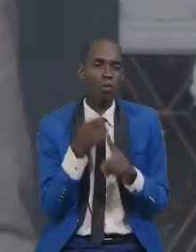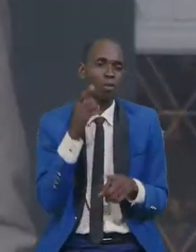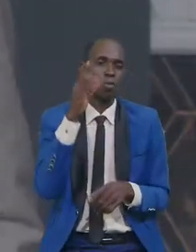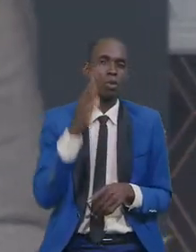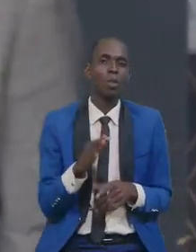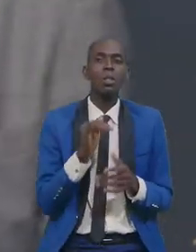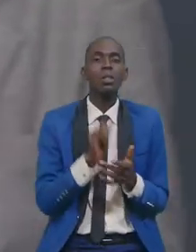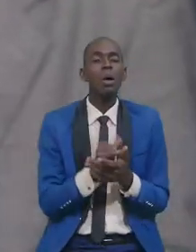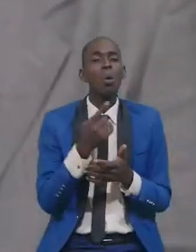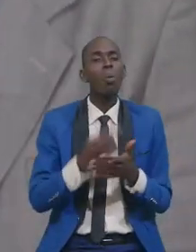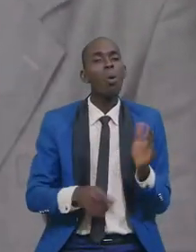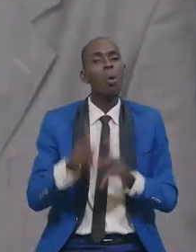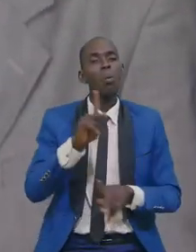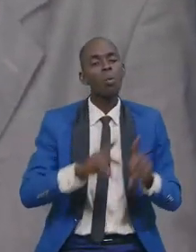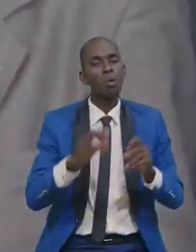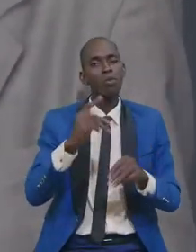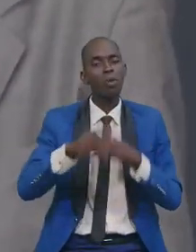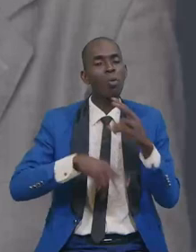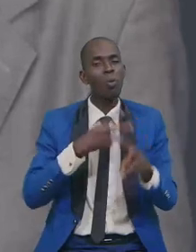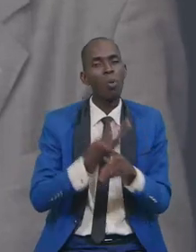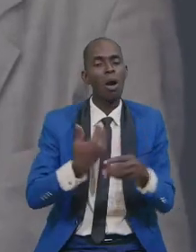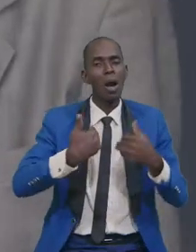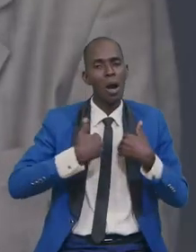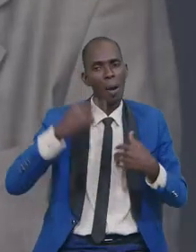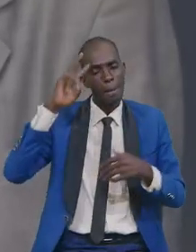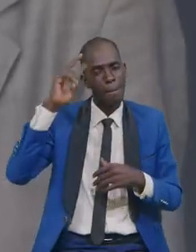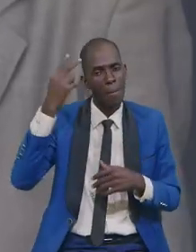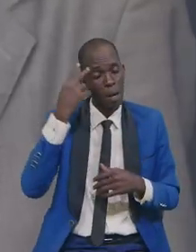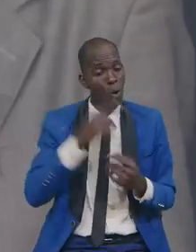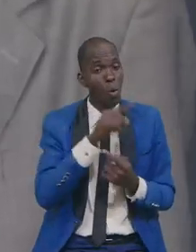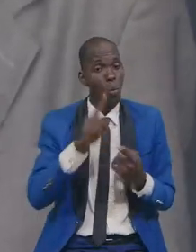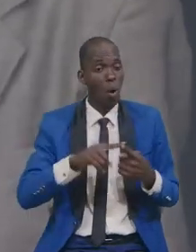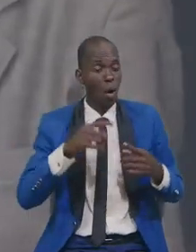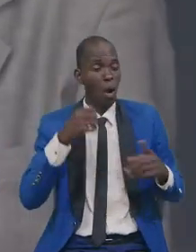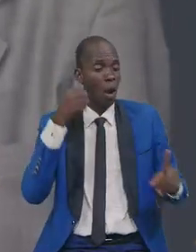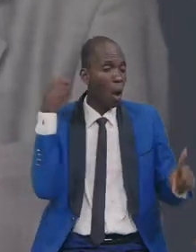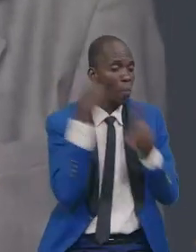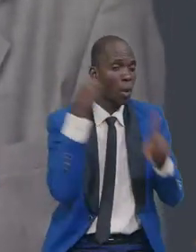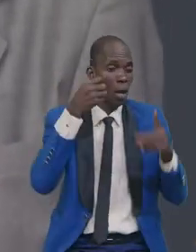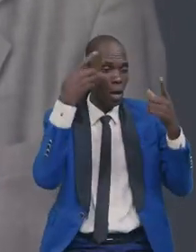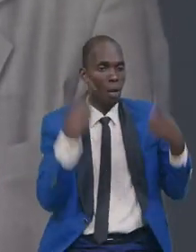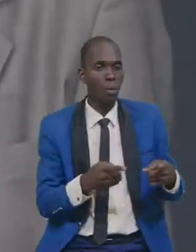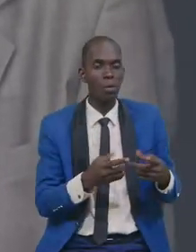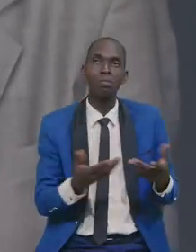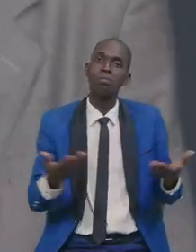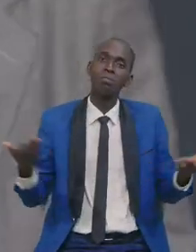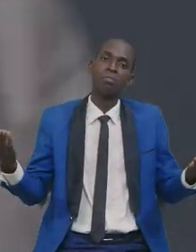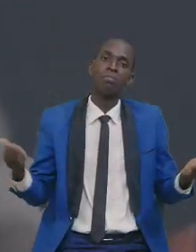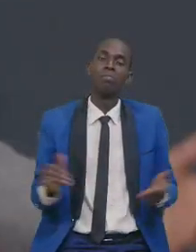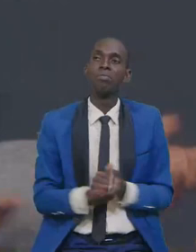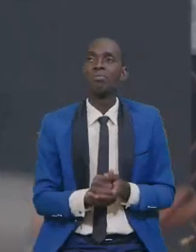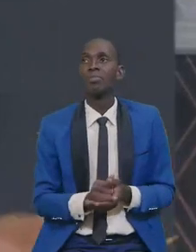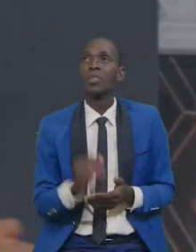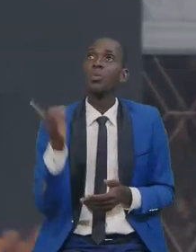La destruction ne vient pas de Dieu. C'est ce que les gens du monde, c'est ce qu'ils pensent. Quand un accident arrive, ils disent,